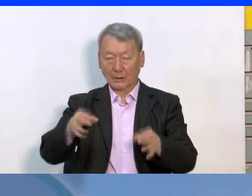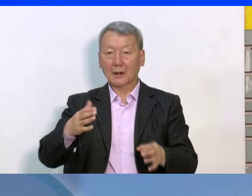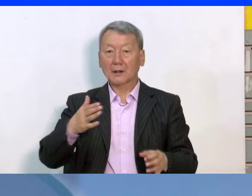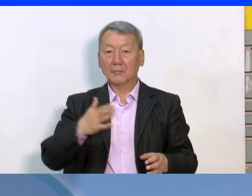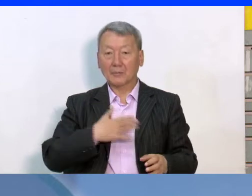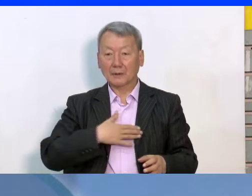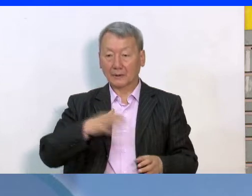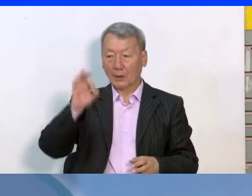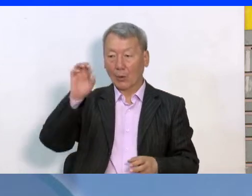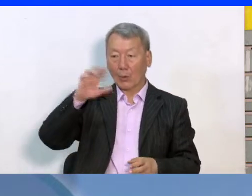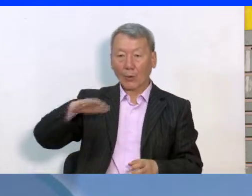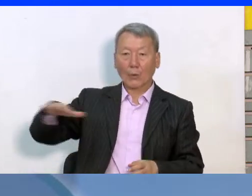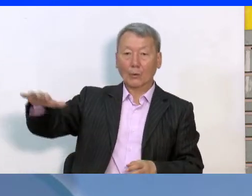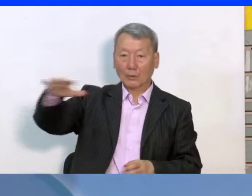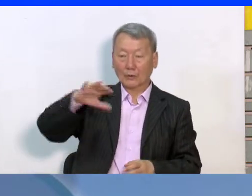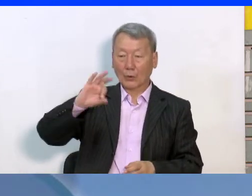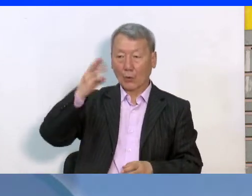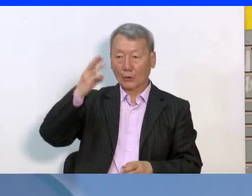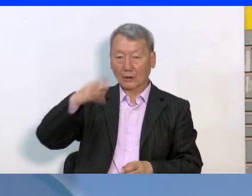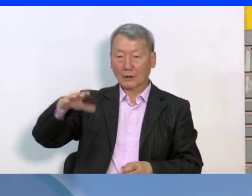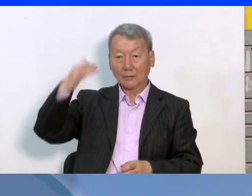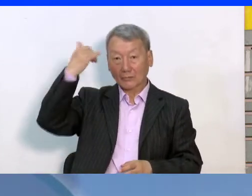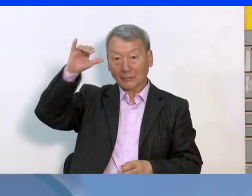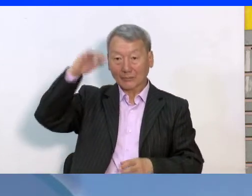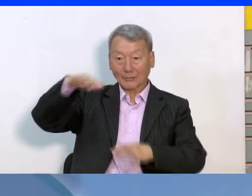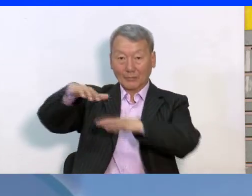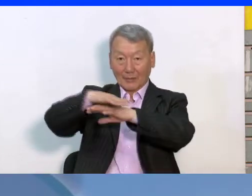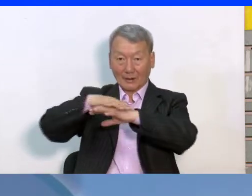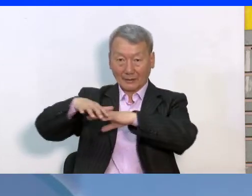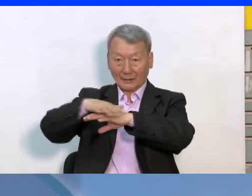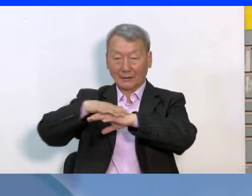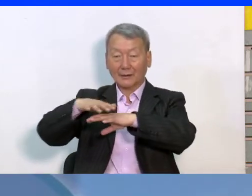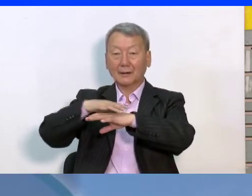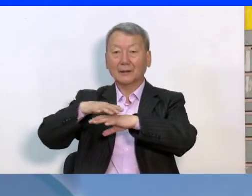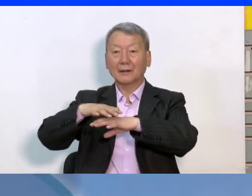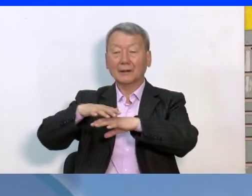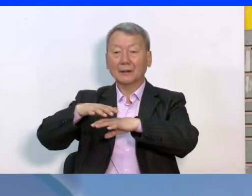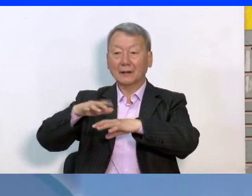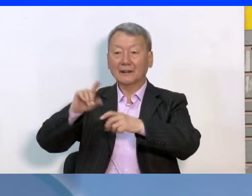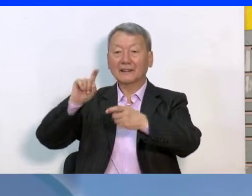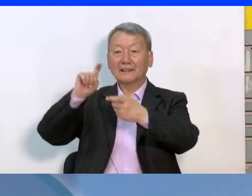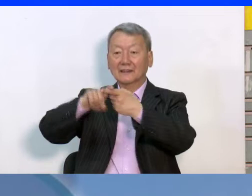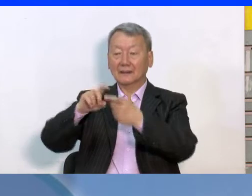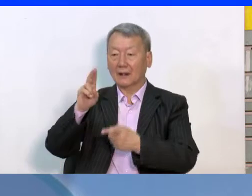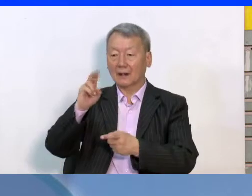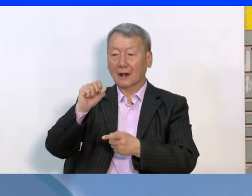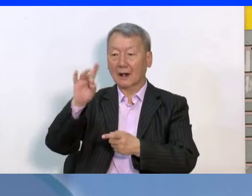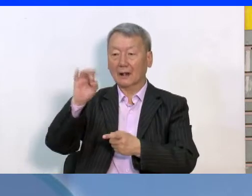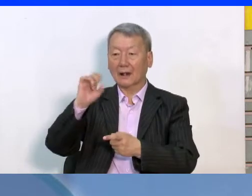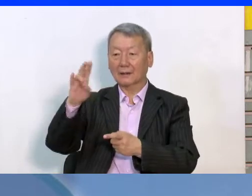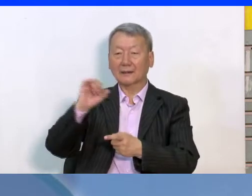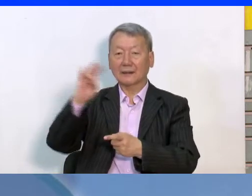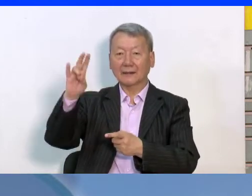Биздин областыбыздын аймагындагы мал базарлар жанагы карантиндик санитардык нормаларга,